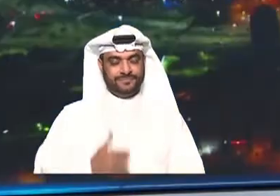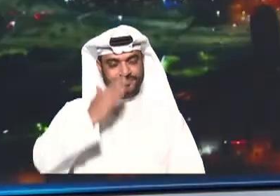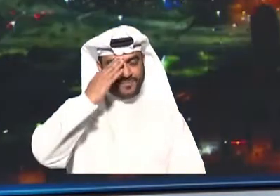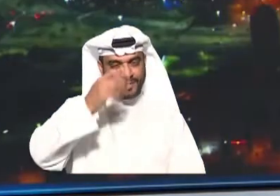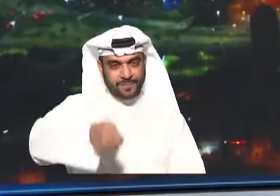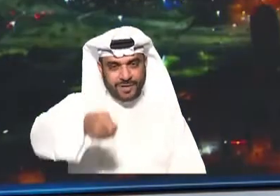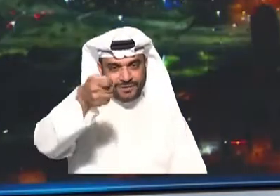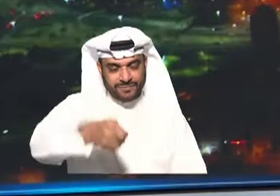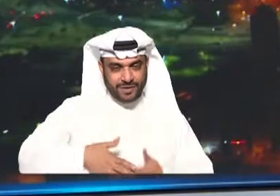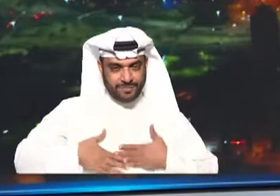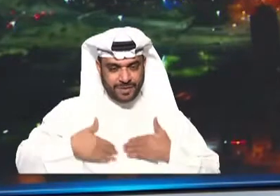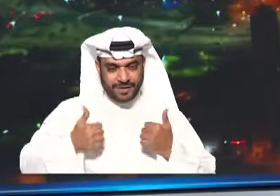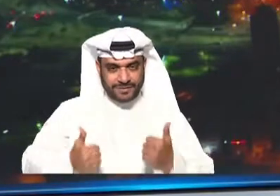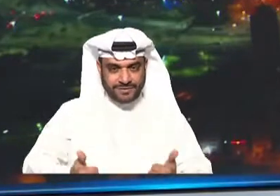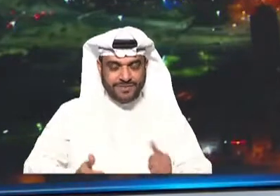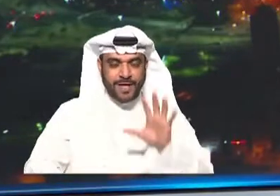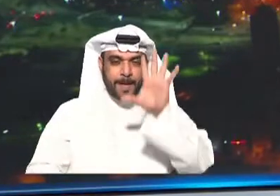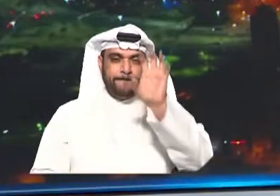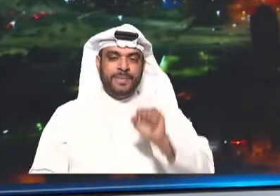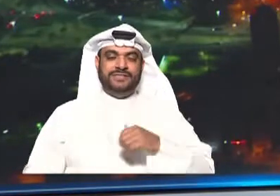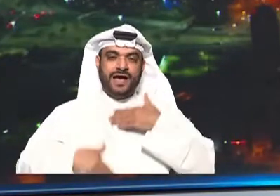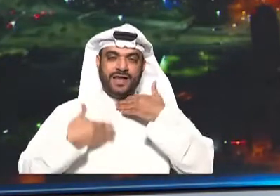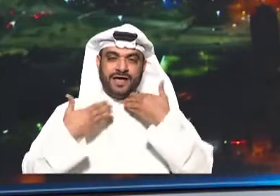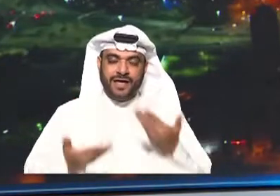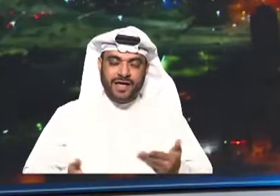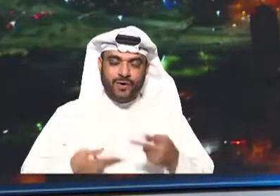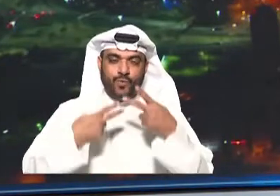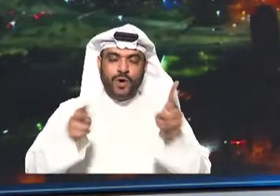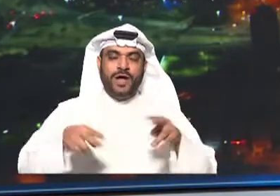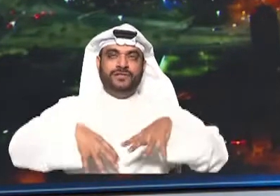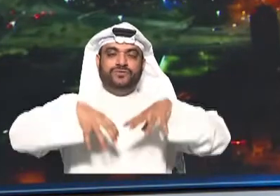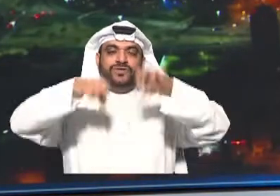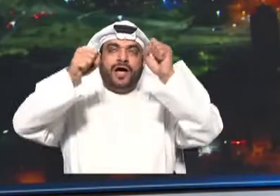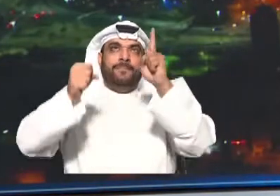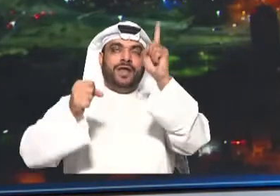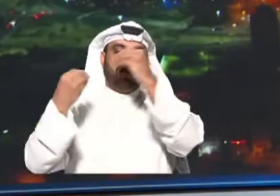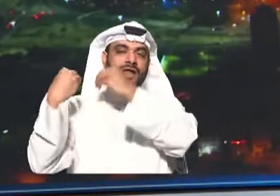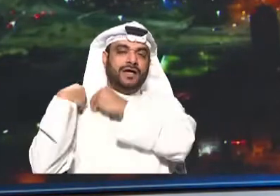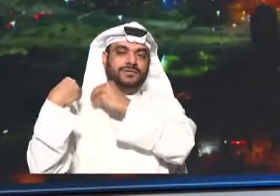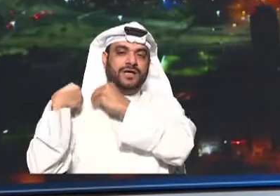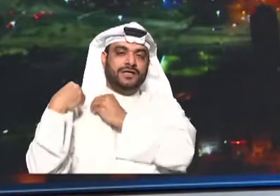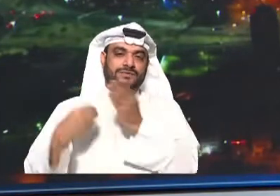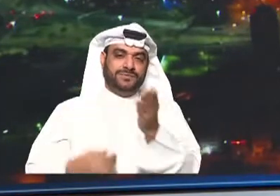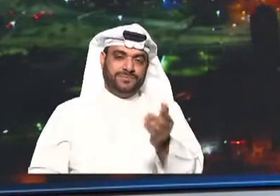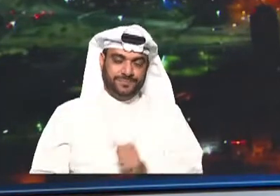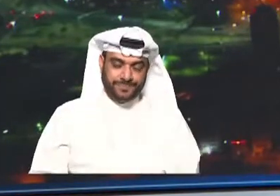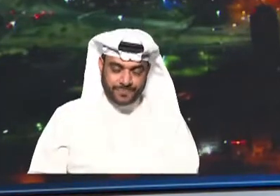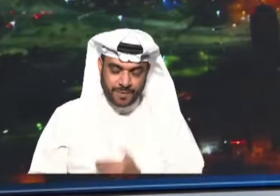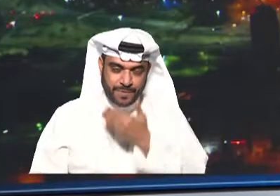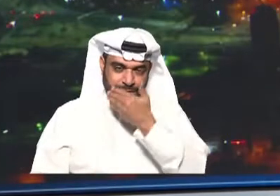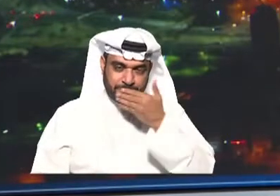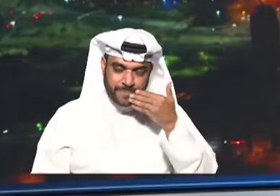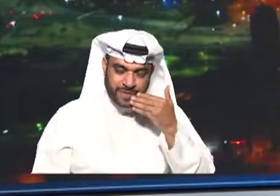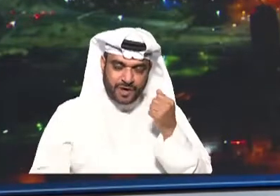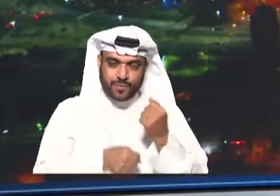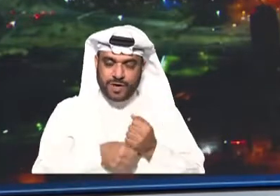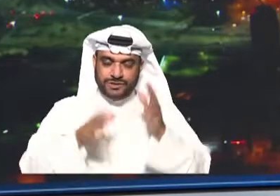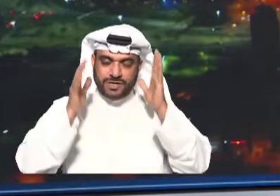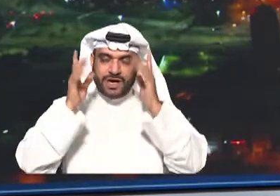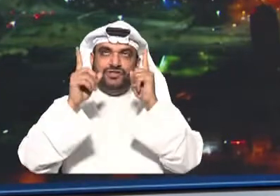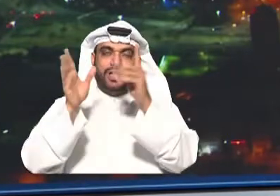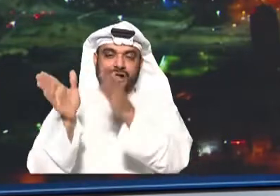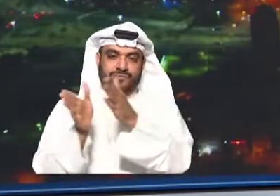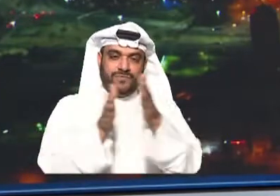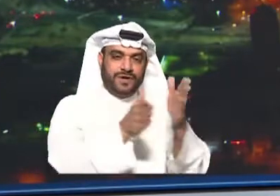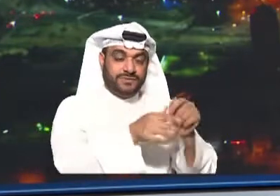مسي عليكم بالخير أعزائي المشاهدين، وتقبل الله طاعتكم. الأجواء هذه الليلة أجواء معتدلة، وتصل درجات الحرارة حاليا ما بين